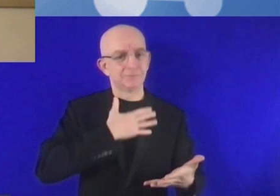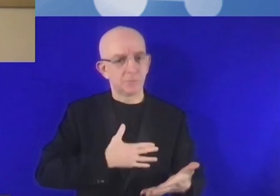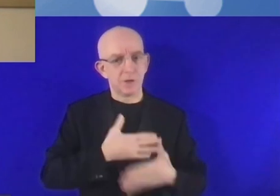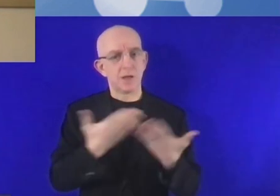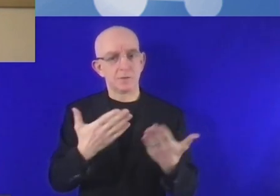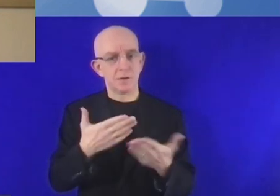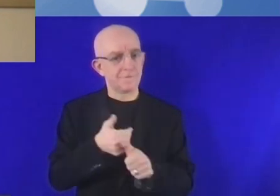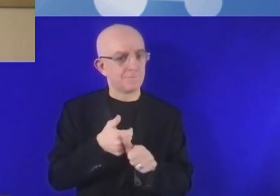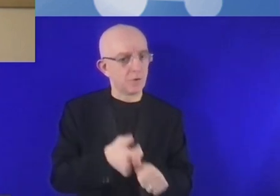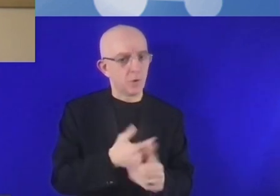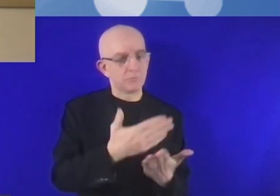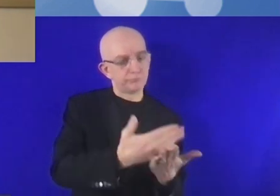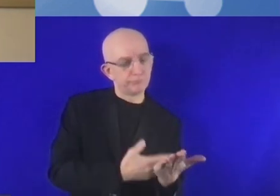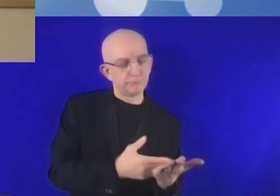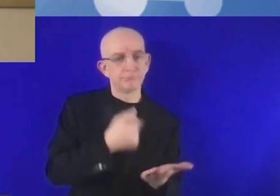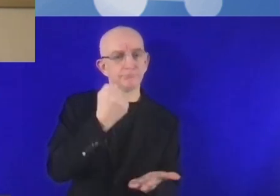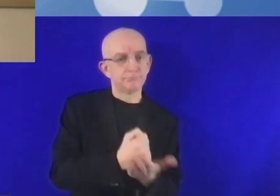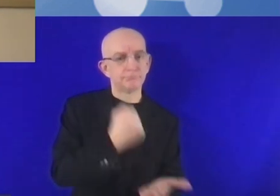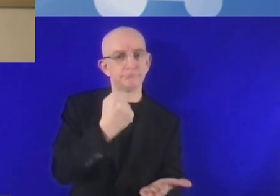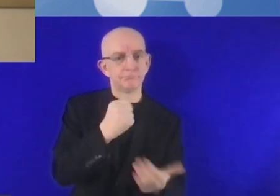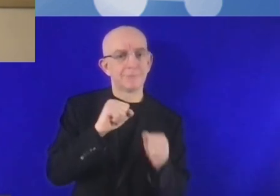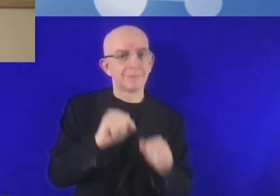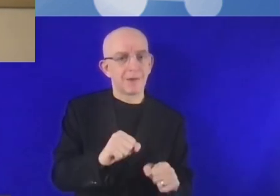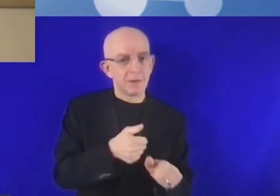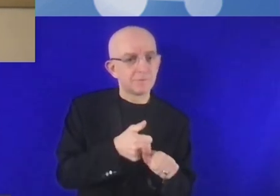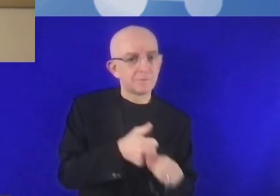istniejącym prawem w konkretnych krajach.